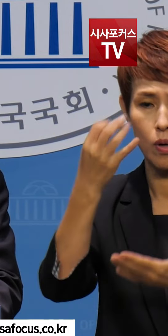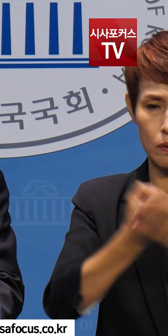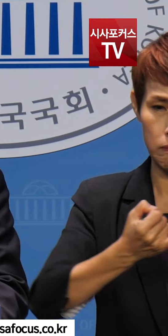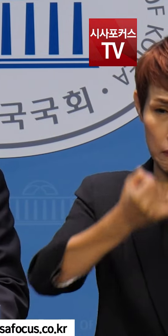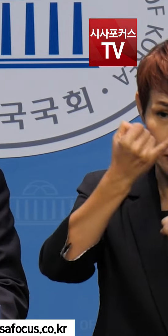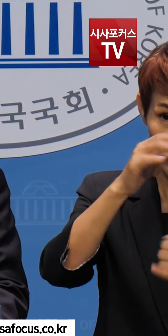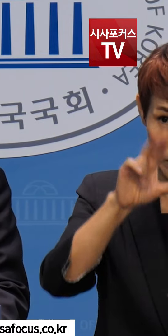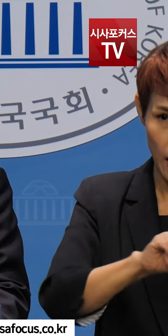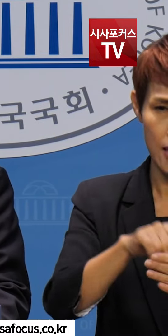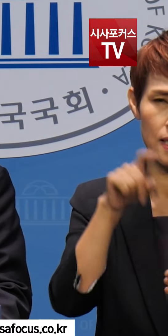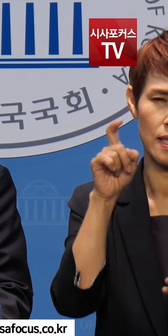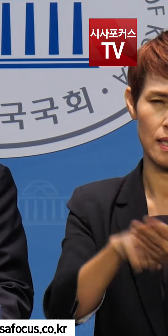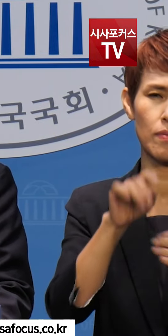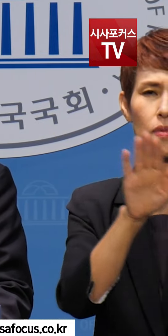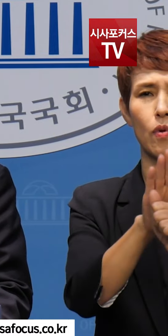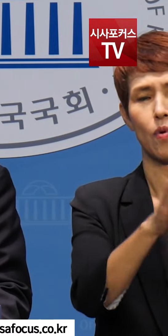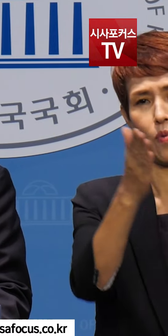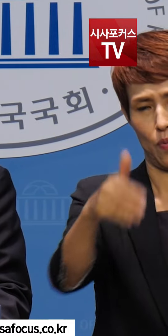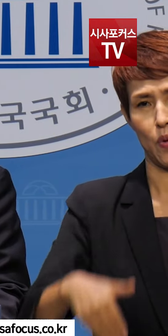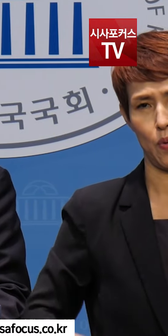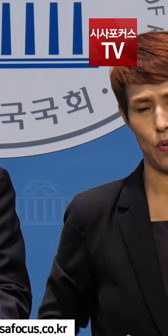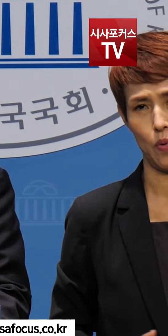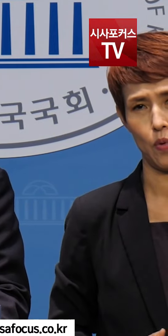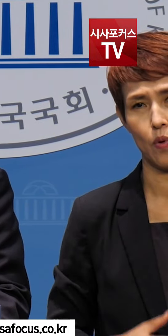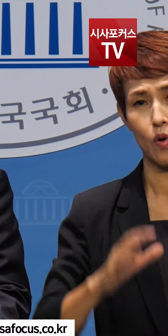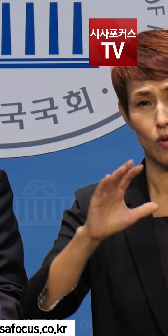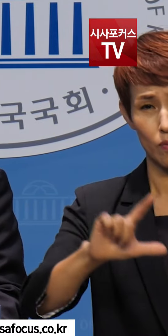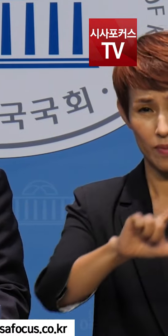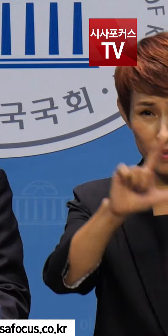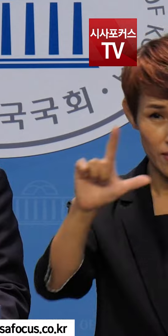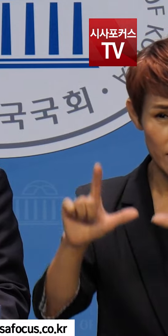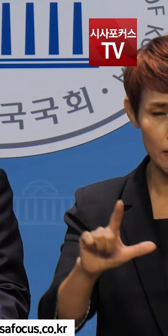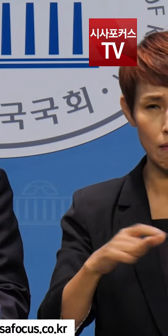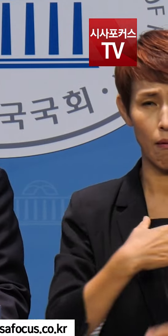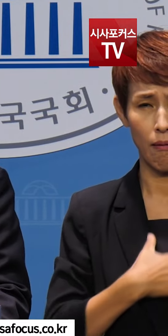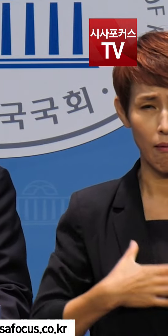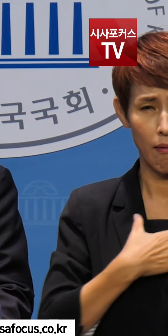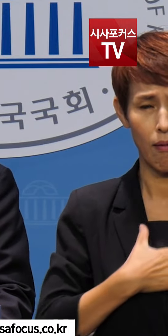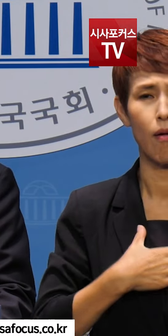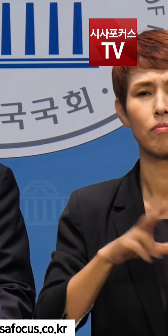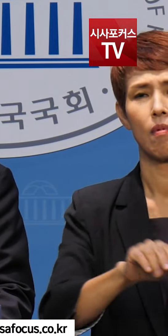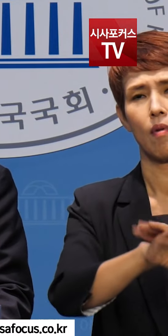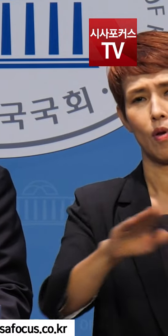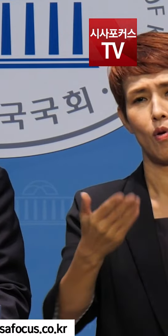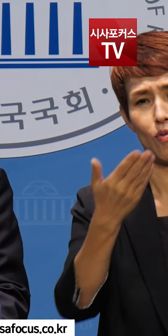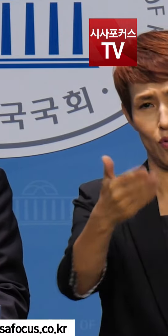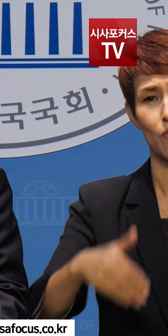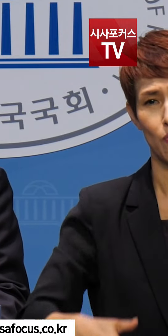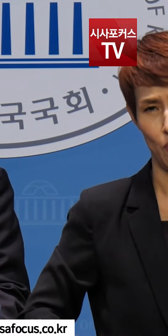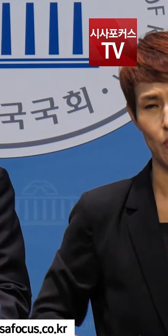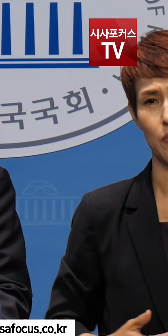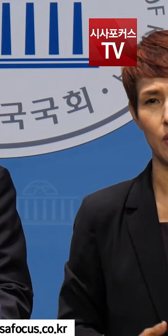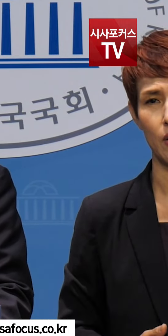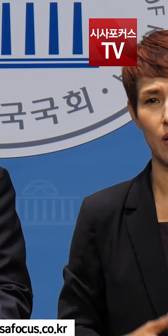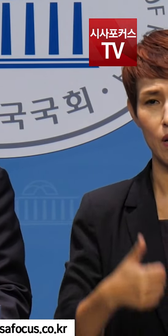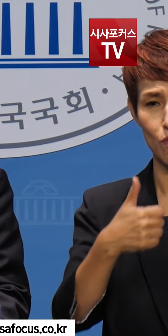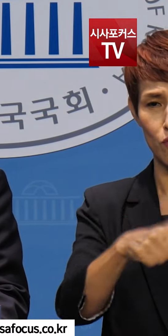지원이 필요합니다. 서민들의 고충과 불안을 해소해야 합니다. 과일 채소 등